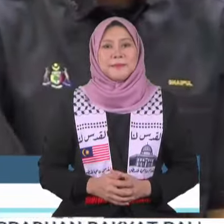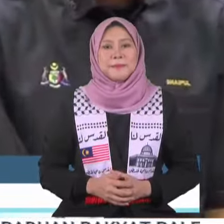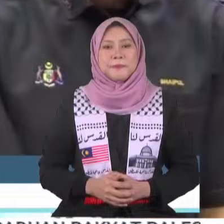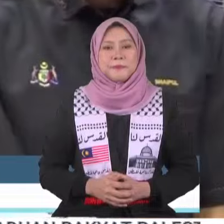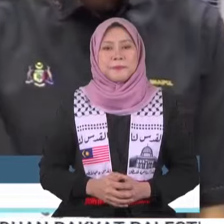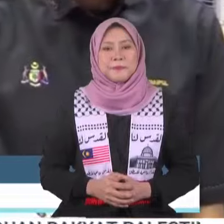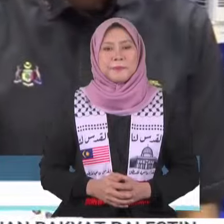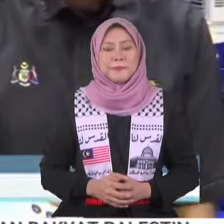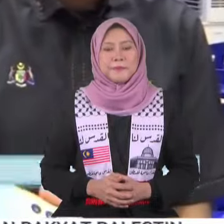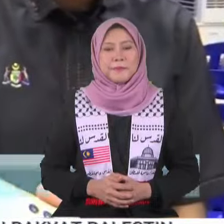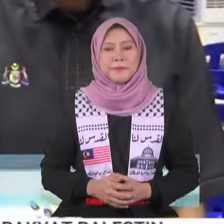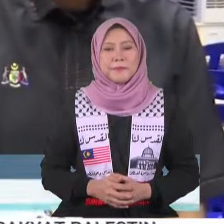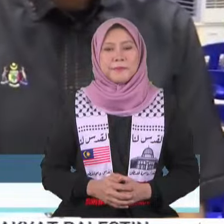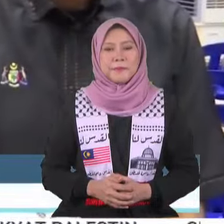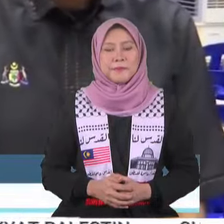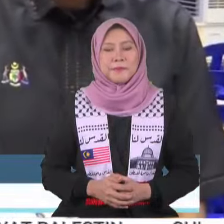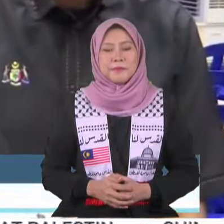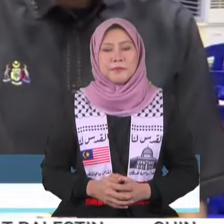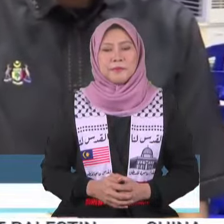Kita memulakan